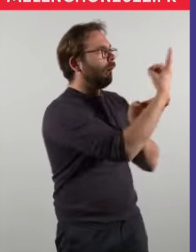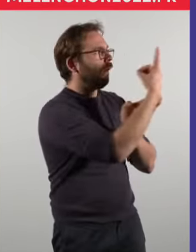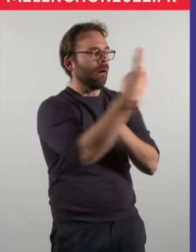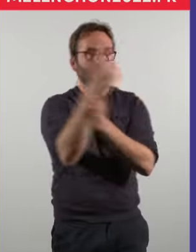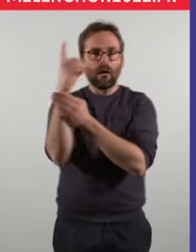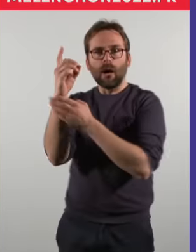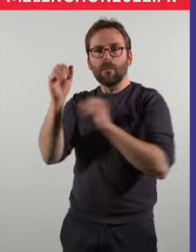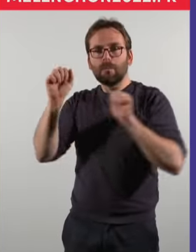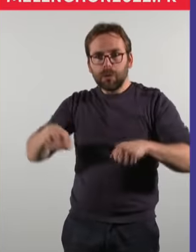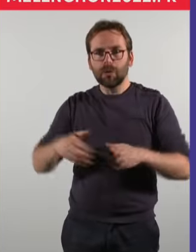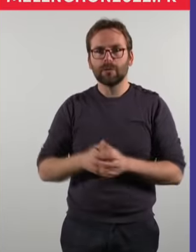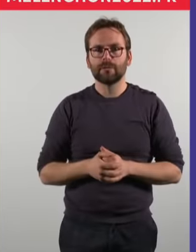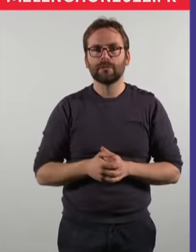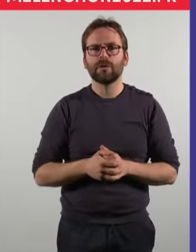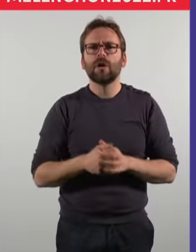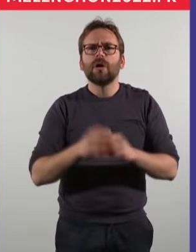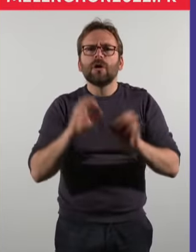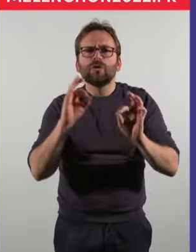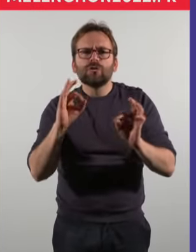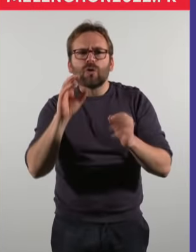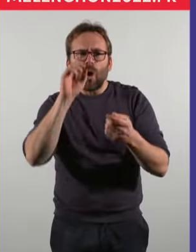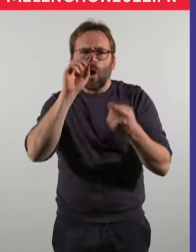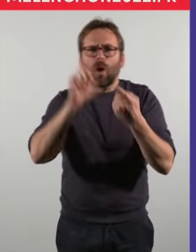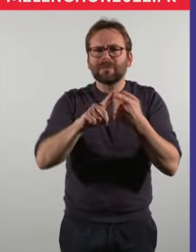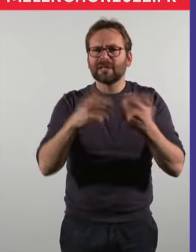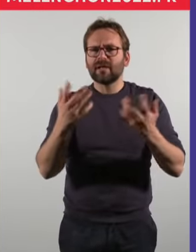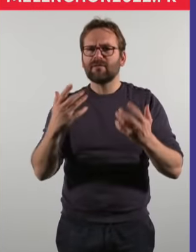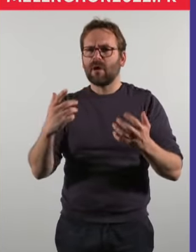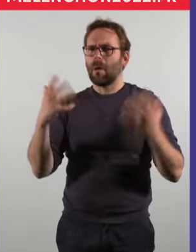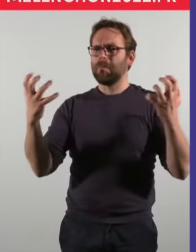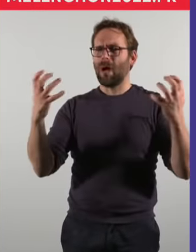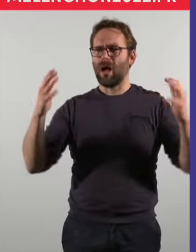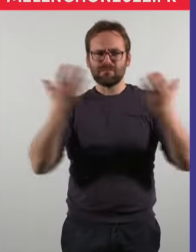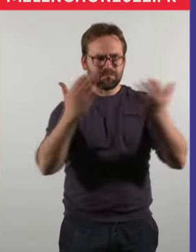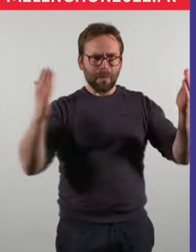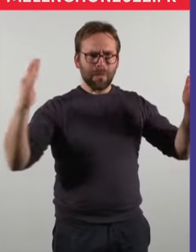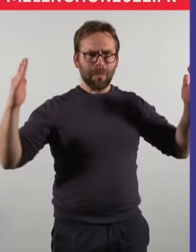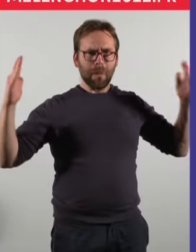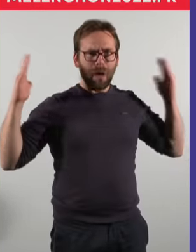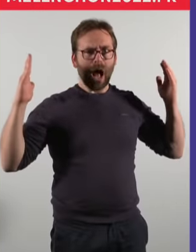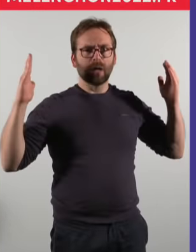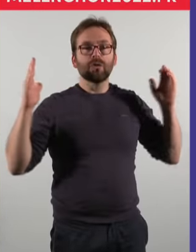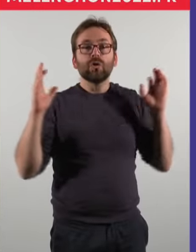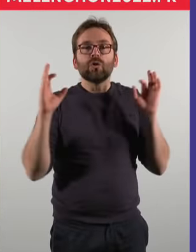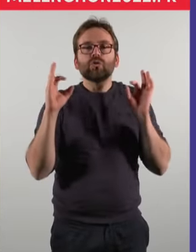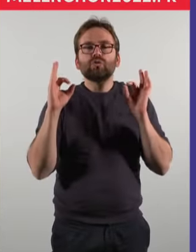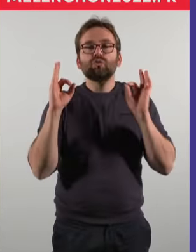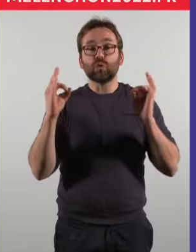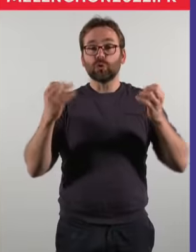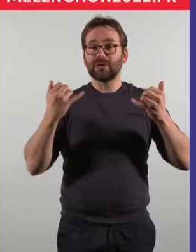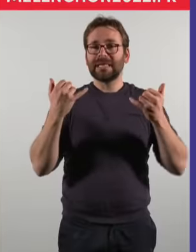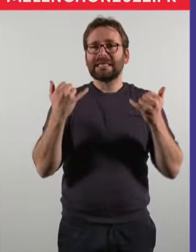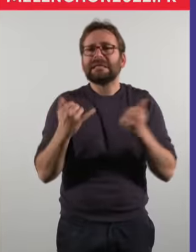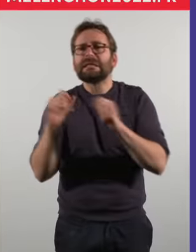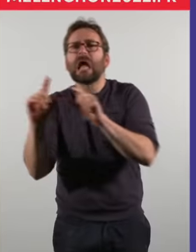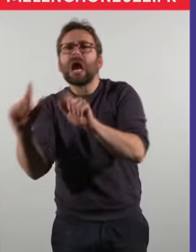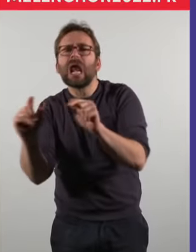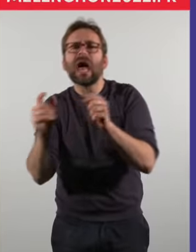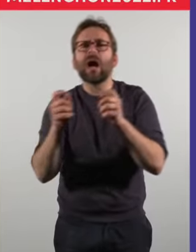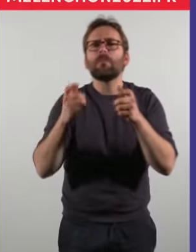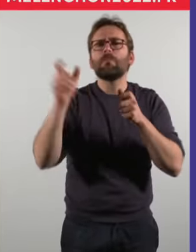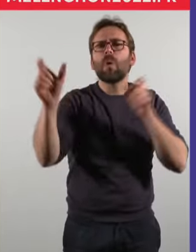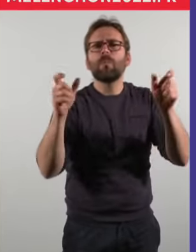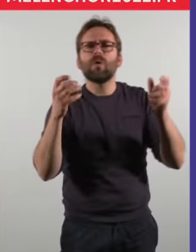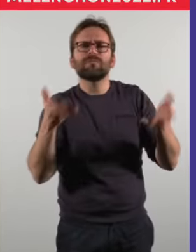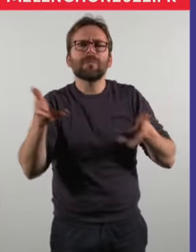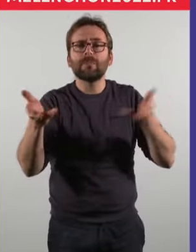Il s'agit de mettre en scène, en grand angle, pas seulement ici et là, des mots d'ordre, si